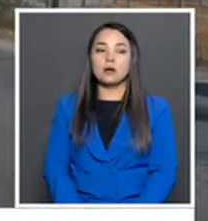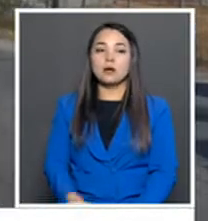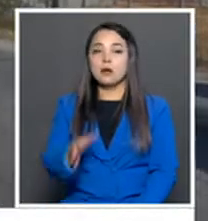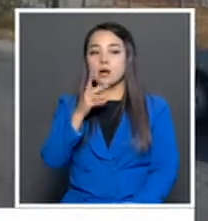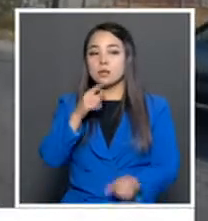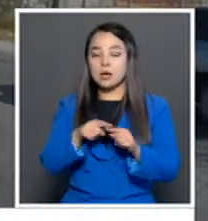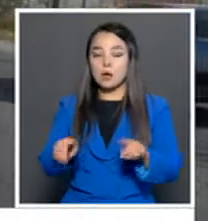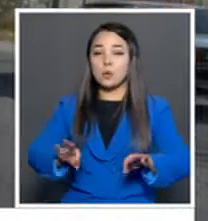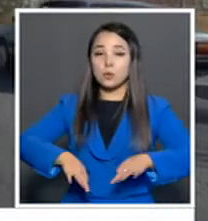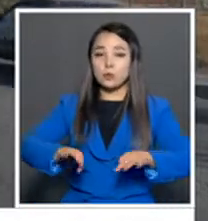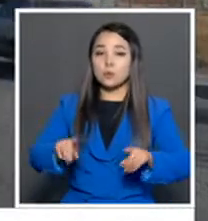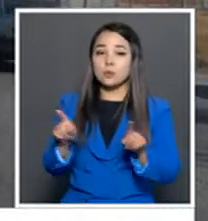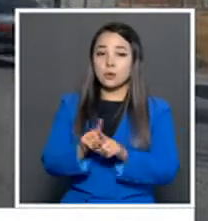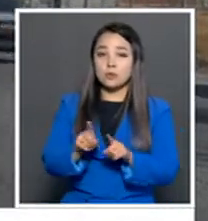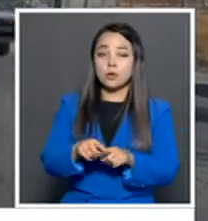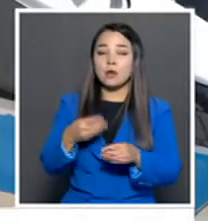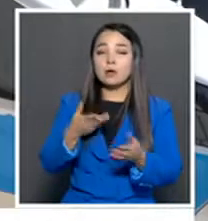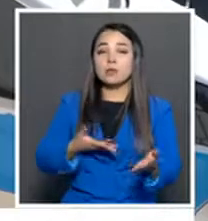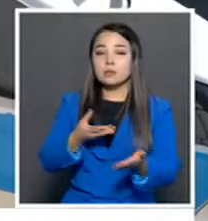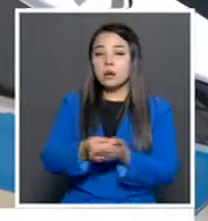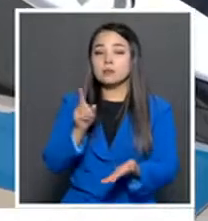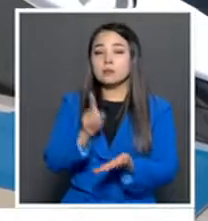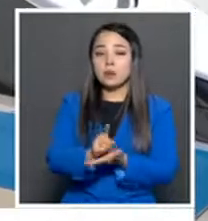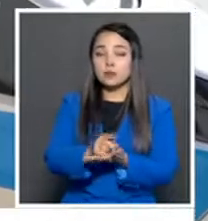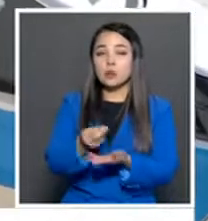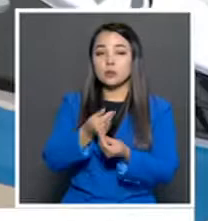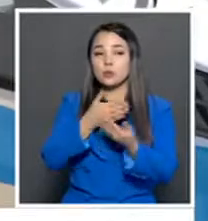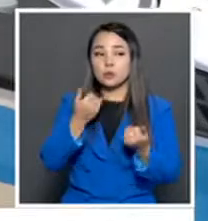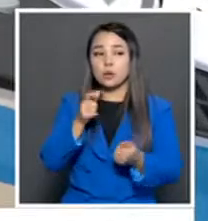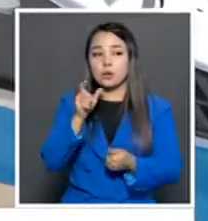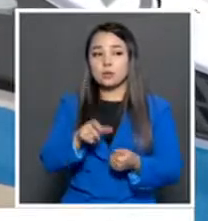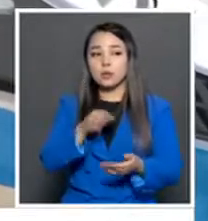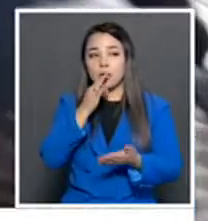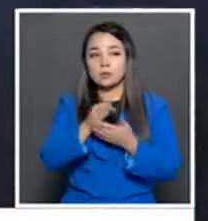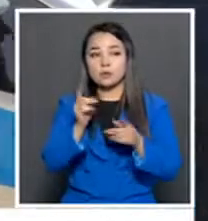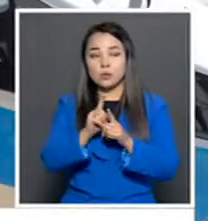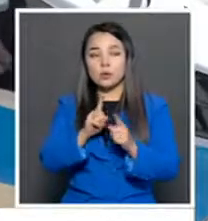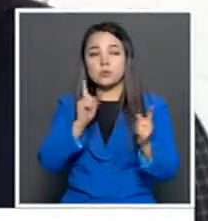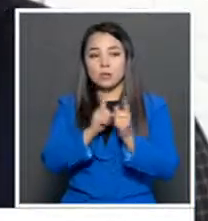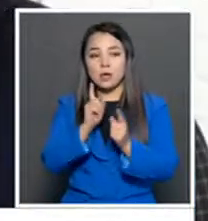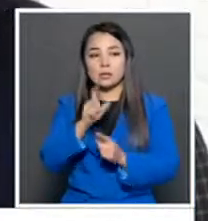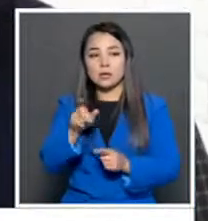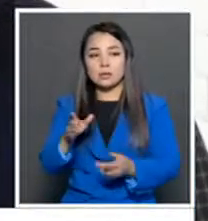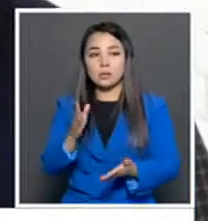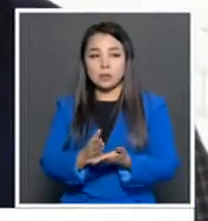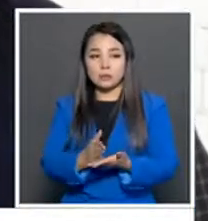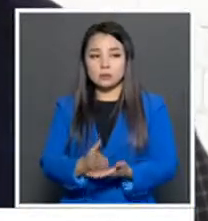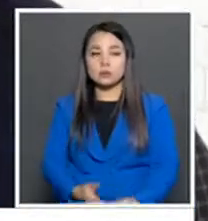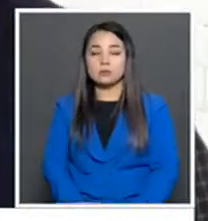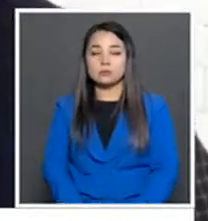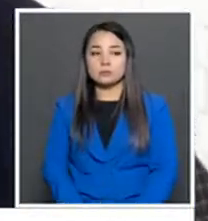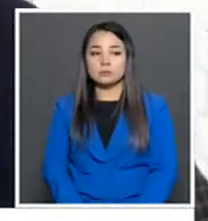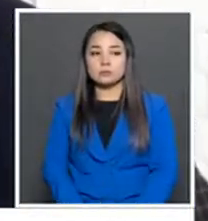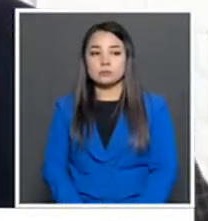Aralarında kölk mingenimen, onun salgın tölüge karı jok dip müsabir keyip tanıtkandar da kezesti.